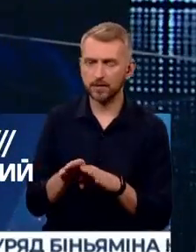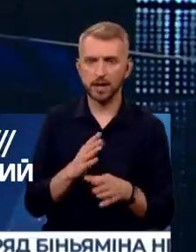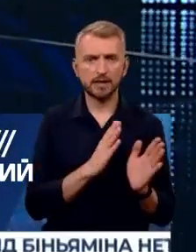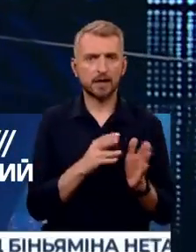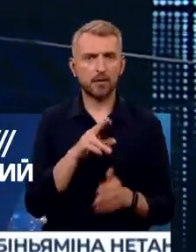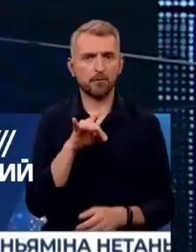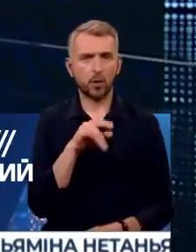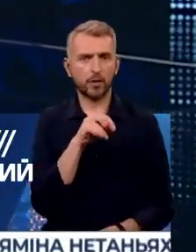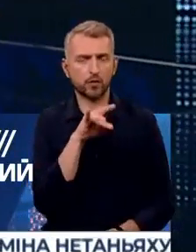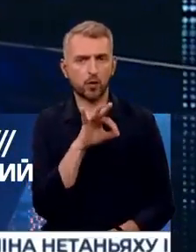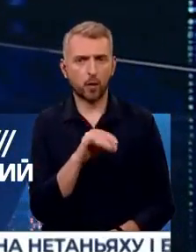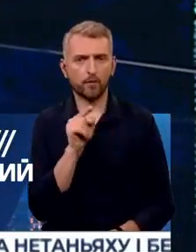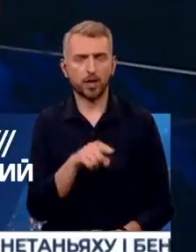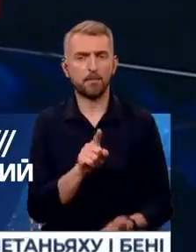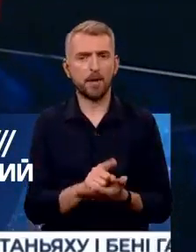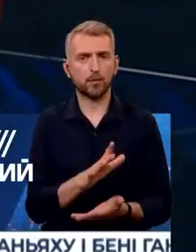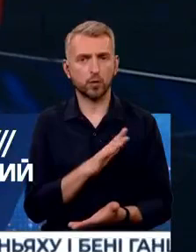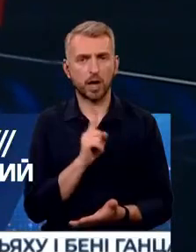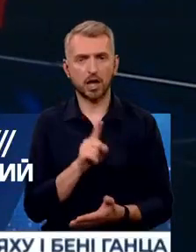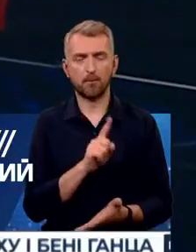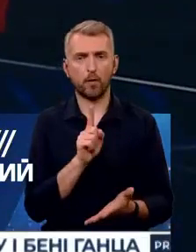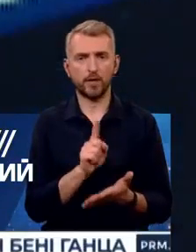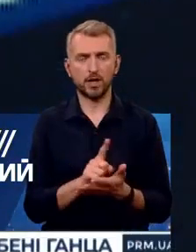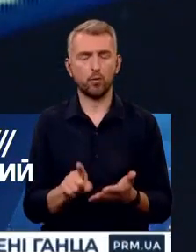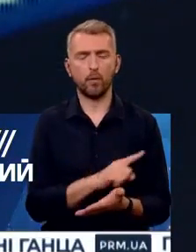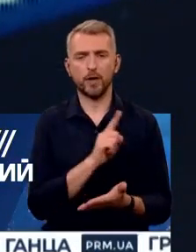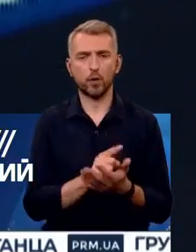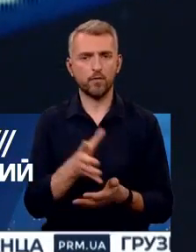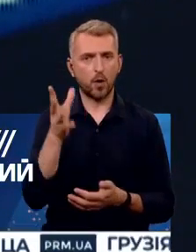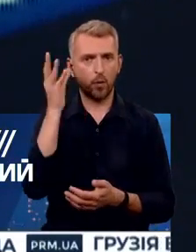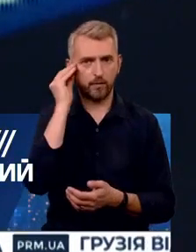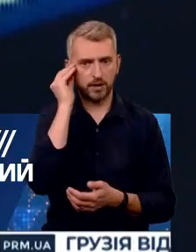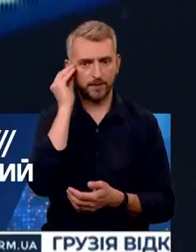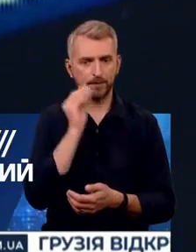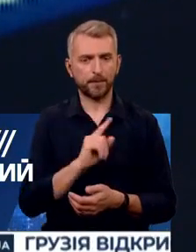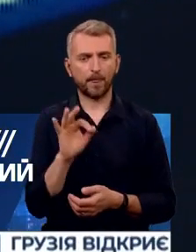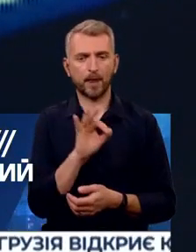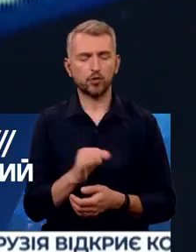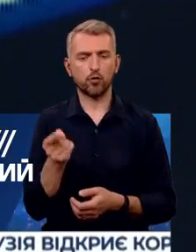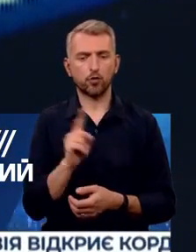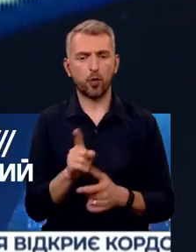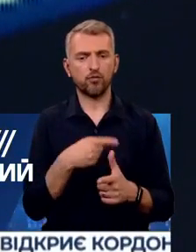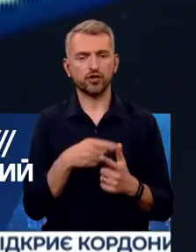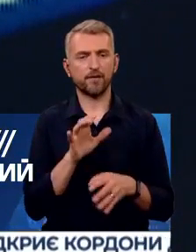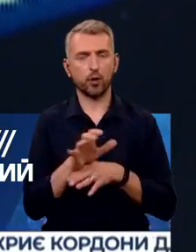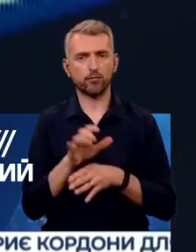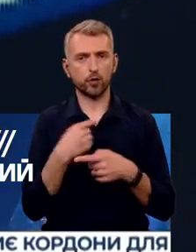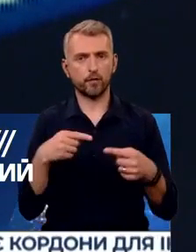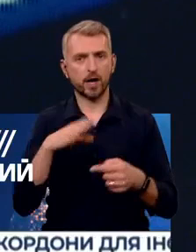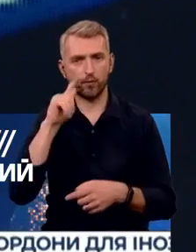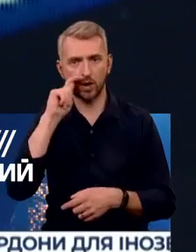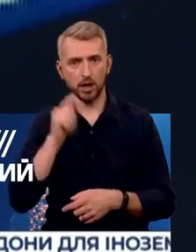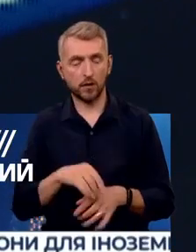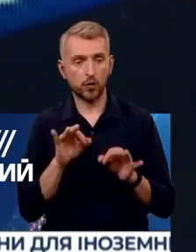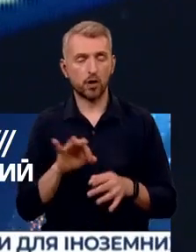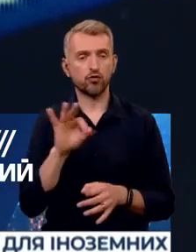Система ProZorro, вона має бути, але повинна обов'язково враховувати щодо того, чи виготовлено товар в Україні. До